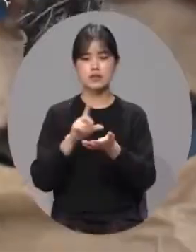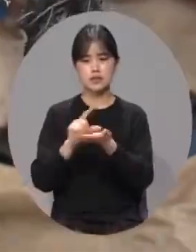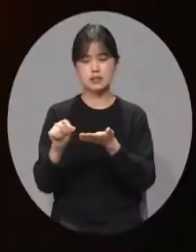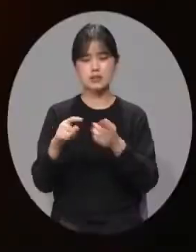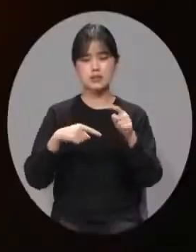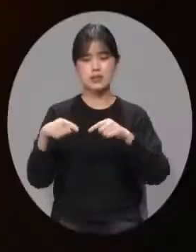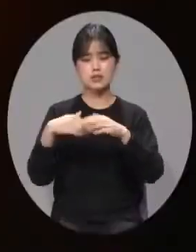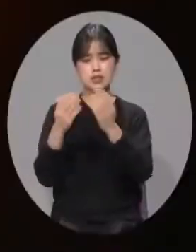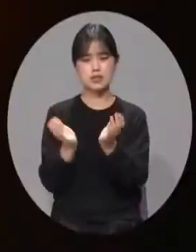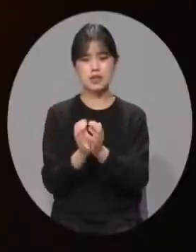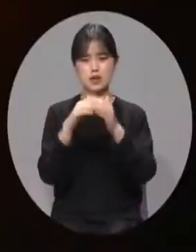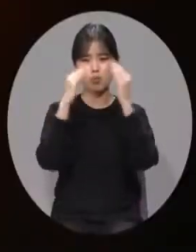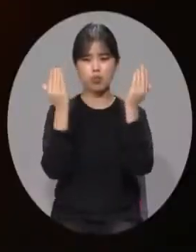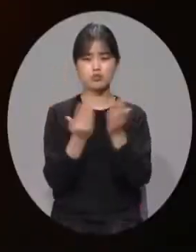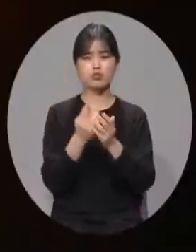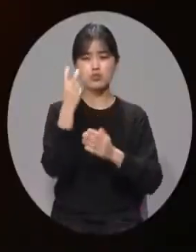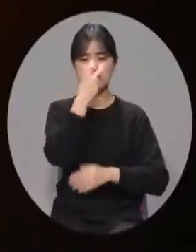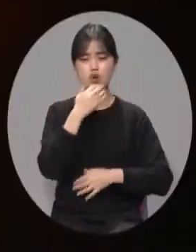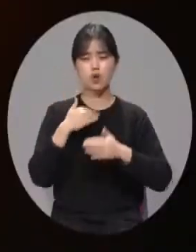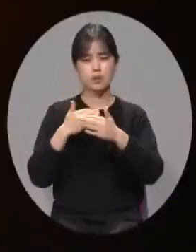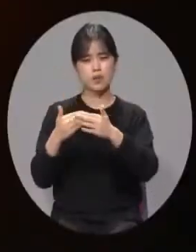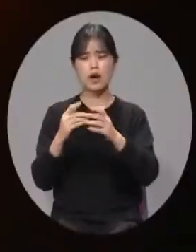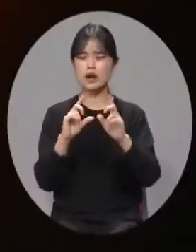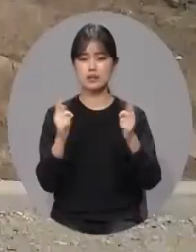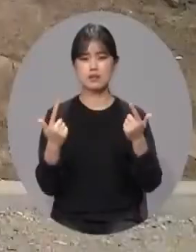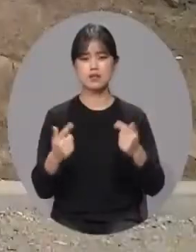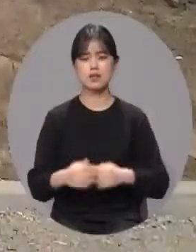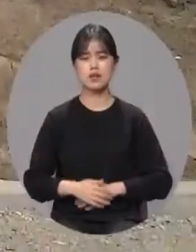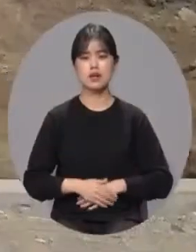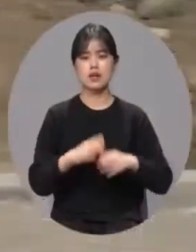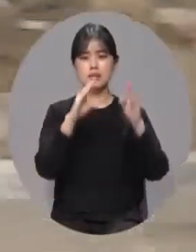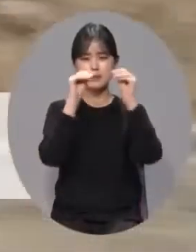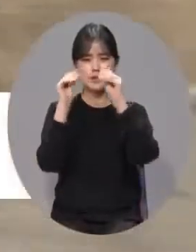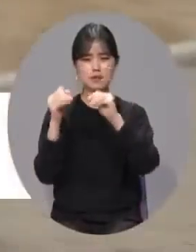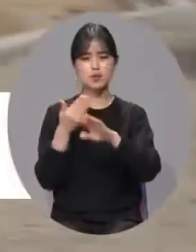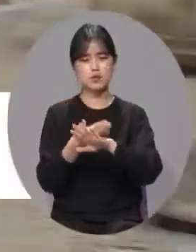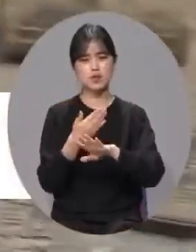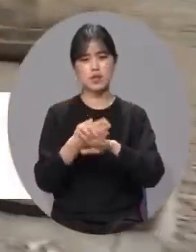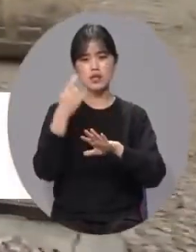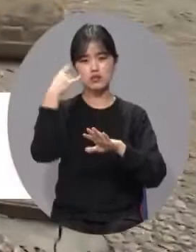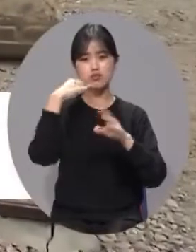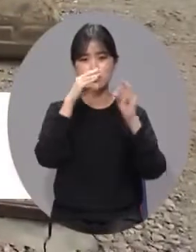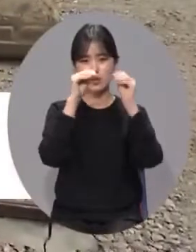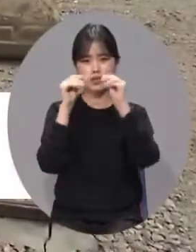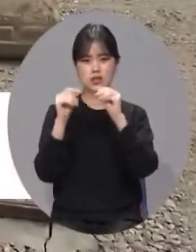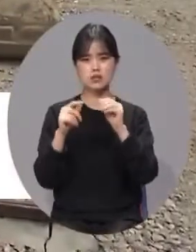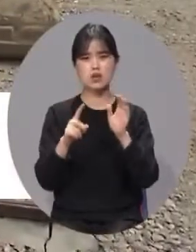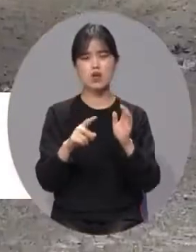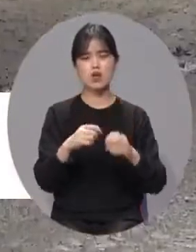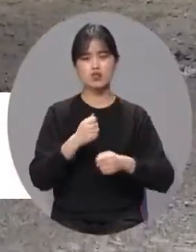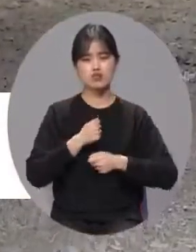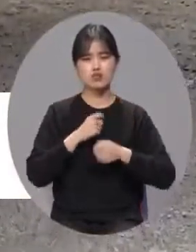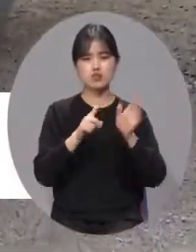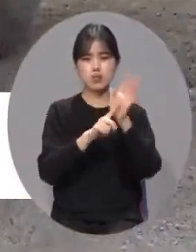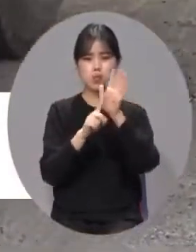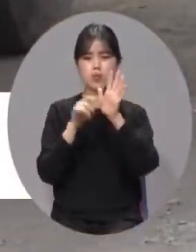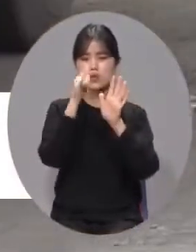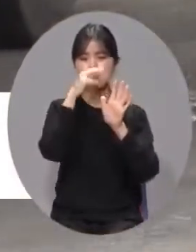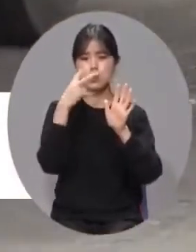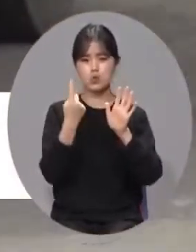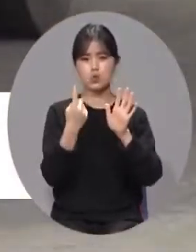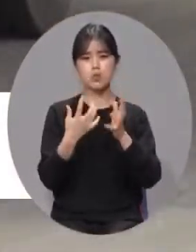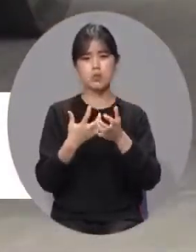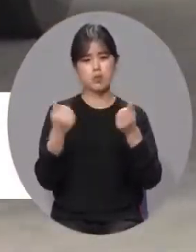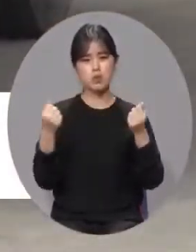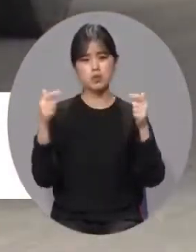지방자치단체가 모두 이렇게 점검에 나선 건 아닙니다. 미세먼지와 달리 황사는 주의보나 경보가 내려져도